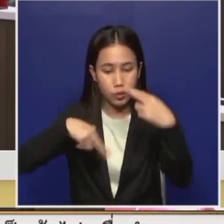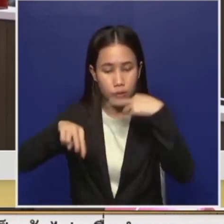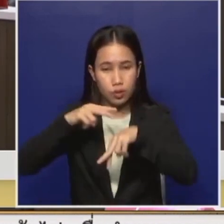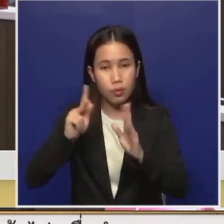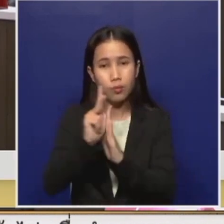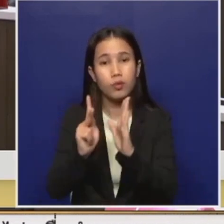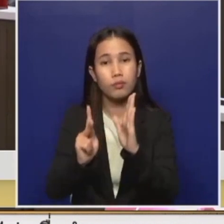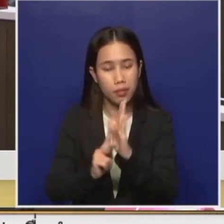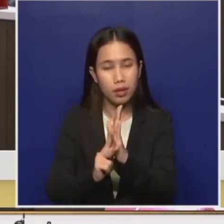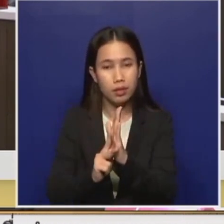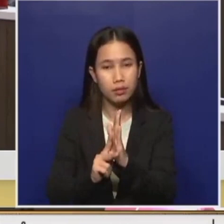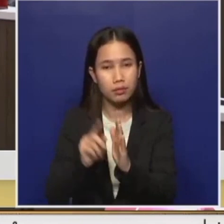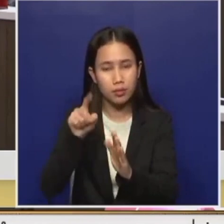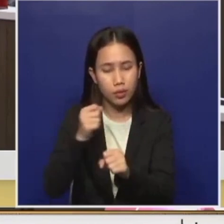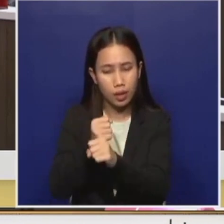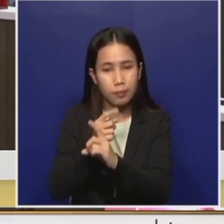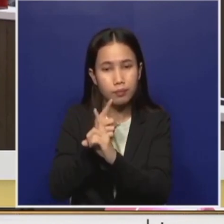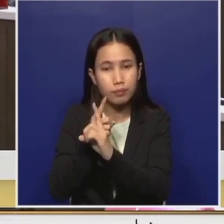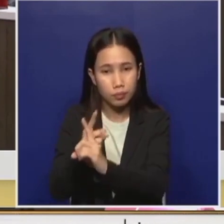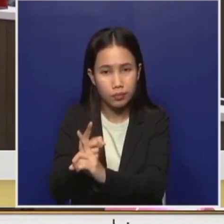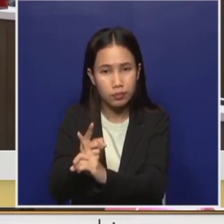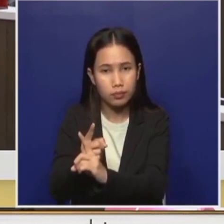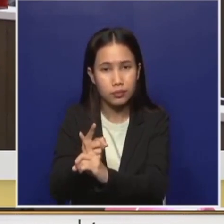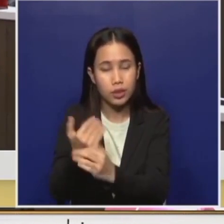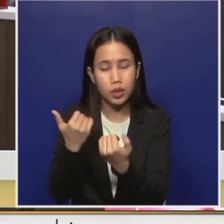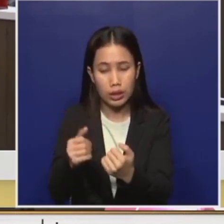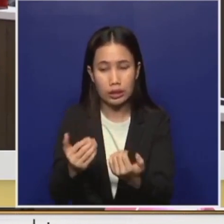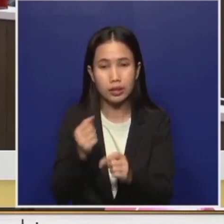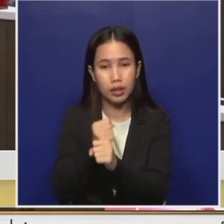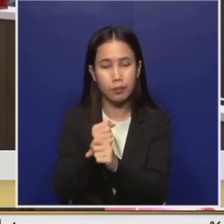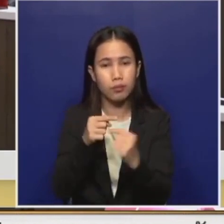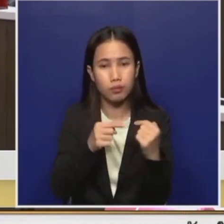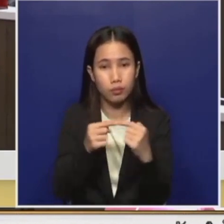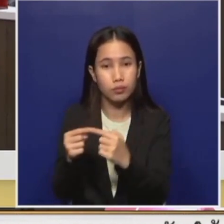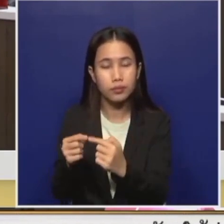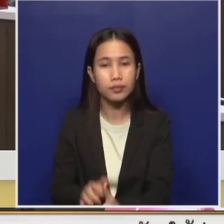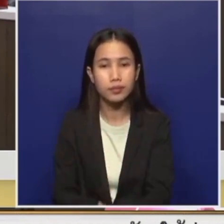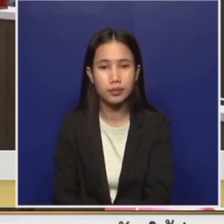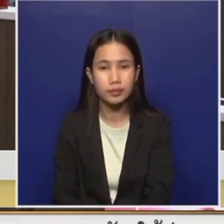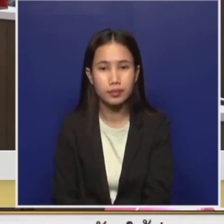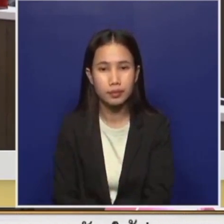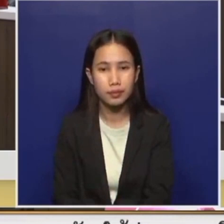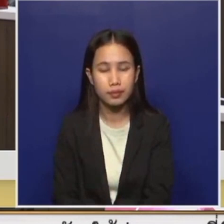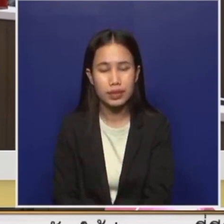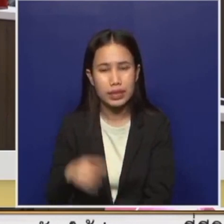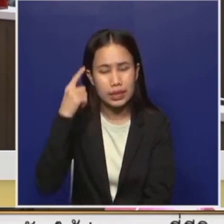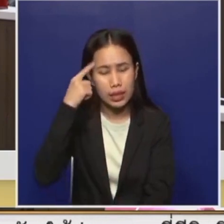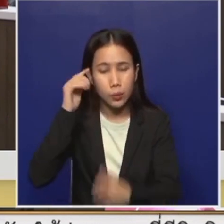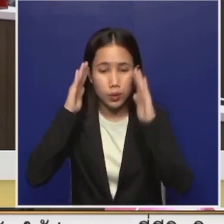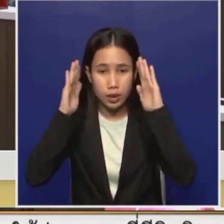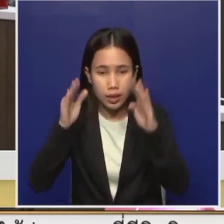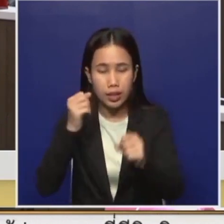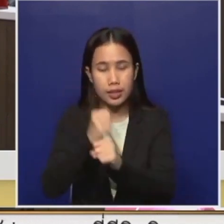ซึ่งต้องรําเนิordumกต่อนพต talesนึการต่อจงใจที่กระทําผิด